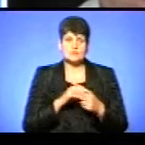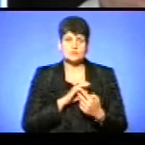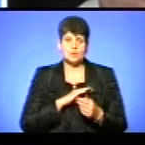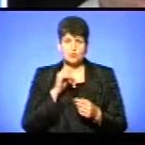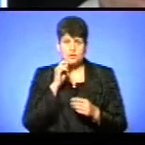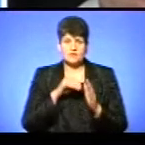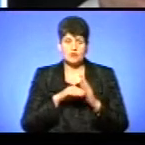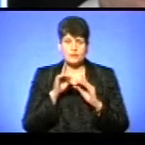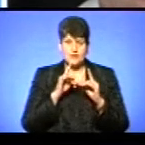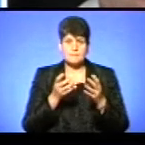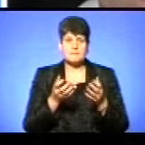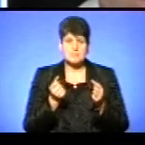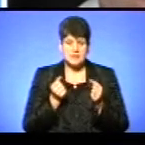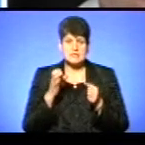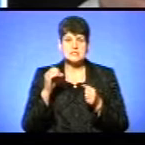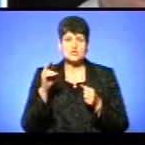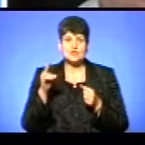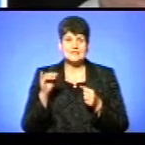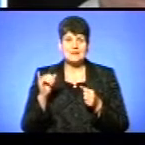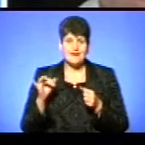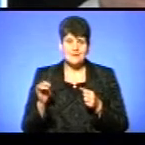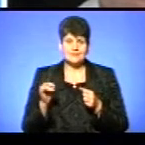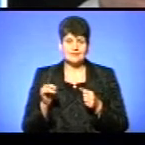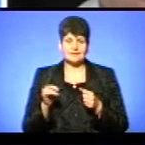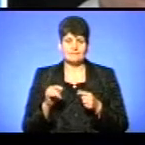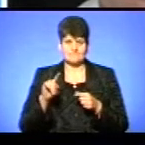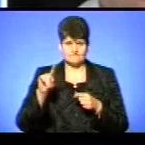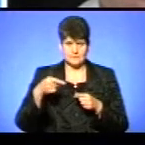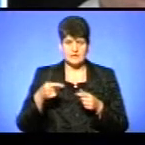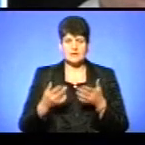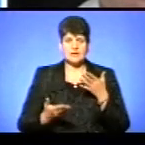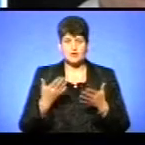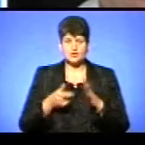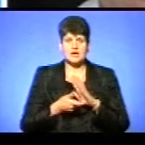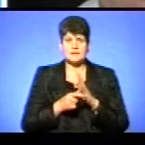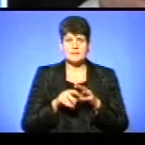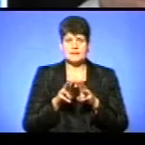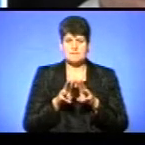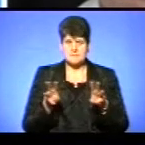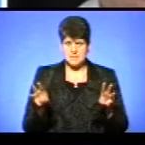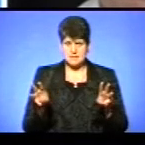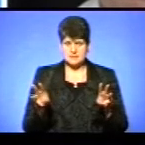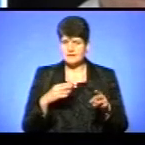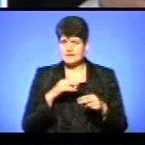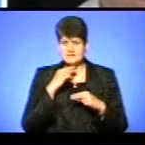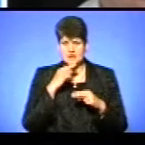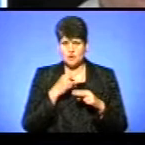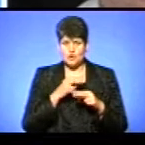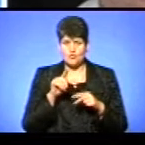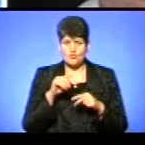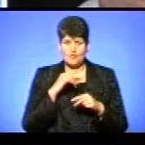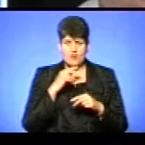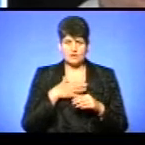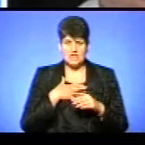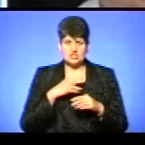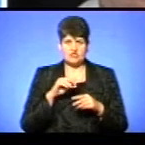ми прийняли соціальний ультиматум. Якщо Кабінет міністрів не зверне уваги на наші вимоги, то